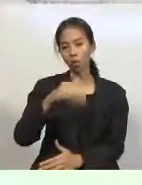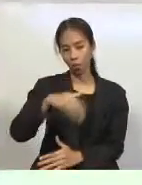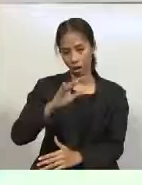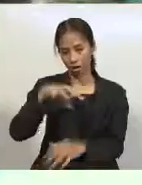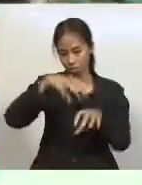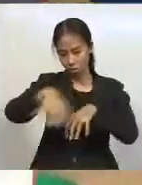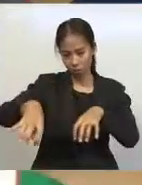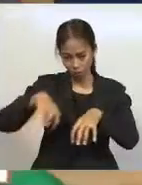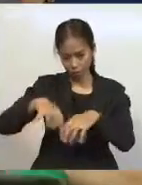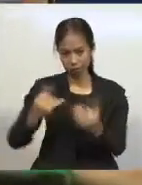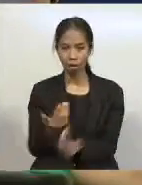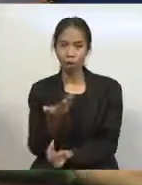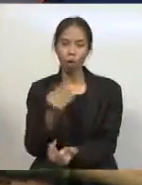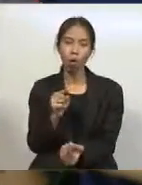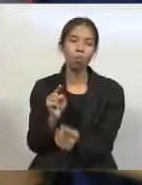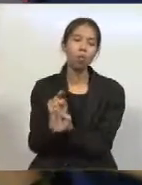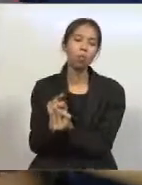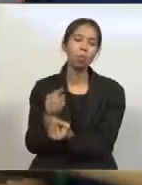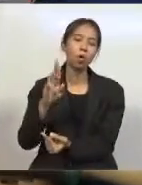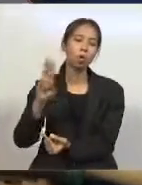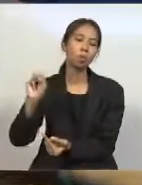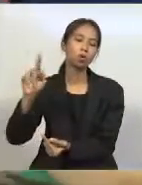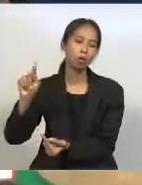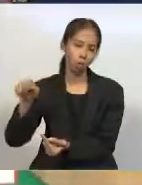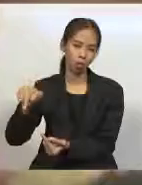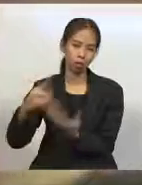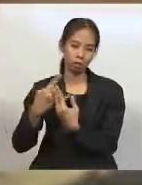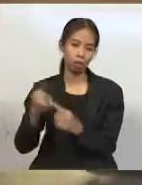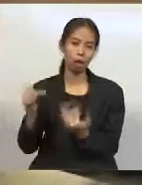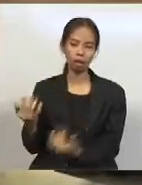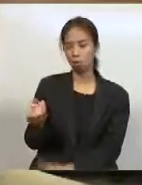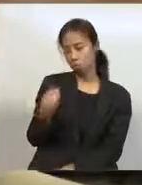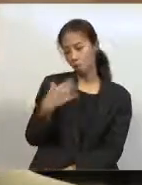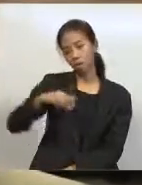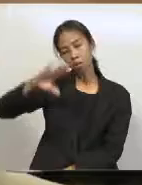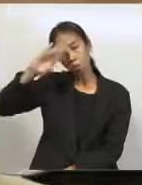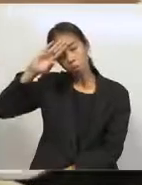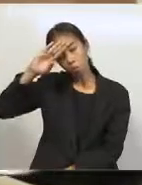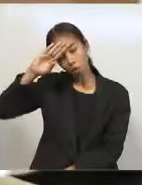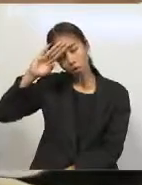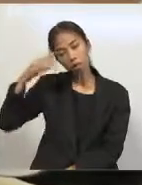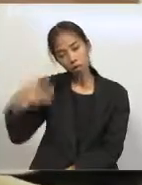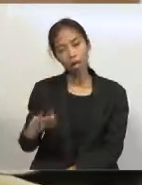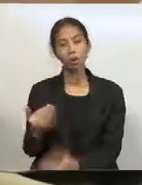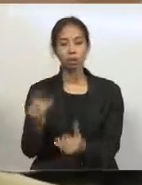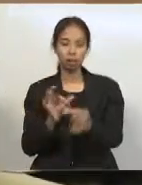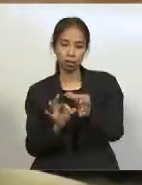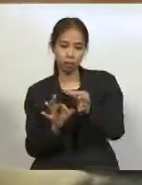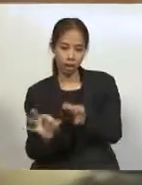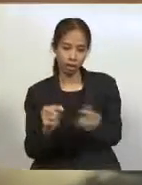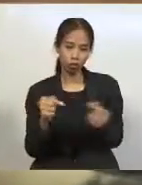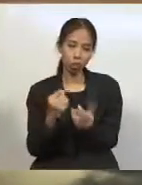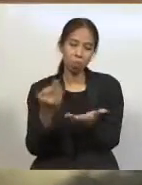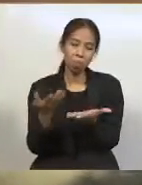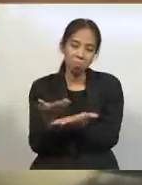วงเกษตรและสหกรณ์นะคะแต่ว่าทางหน้าห้องแจ้งว่าท่านป่วยจึงได้มอบหมายให้นายอลงกรพลบุตรที่ปรึกษ